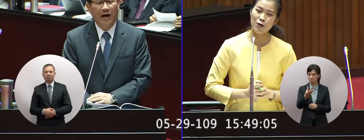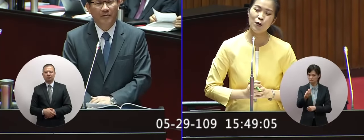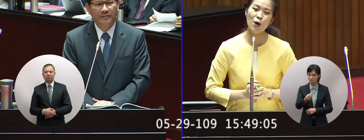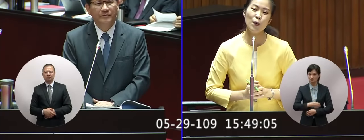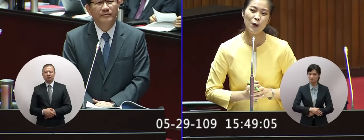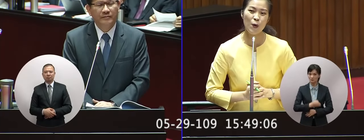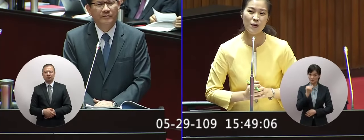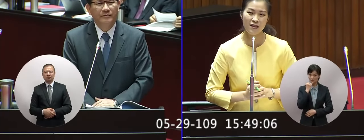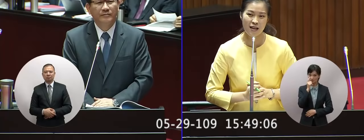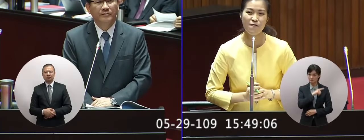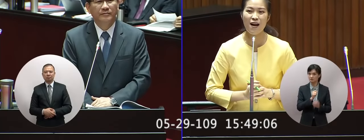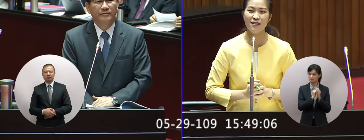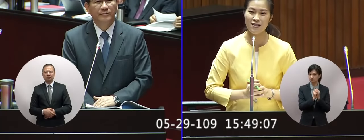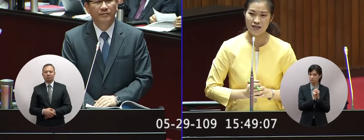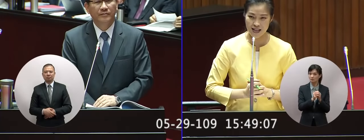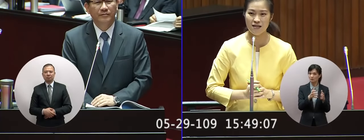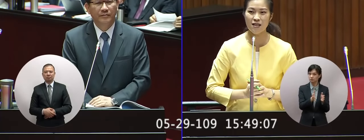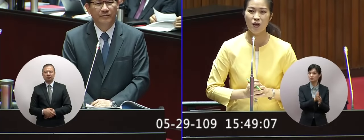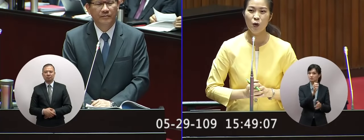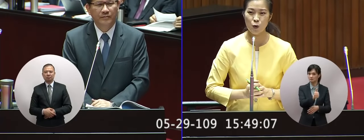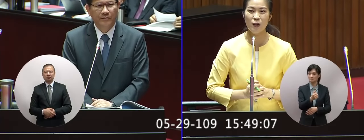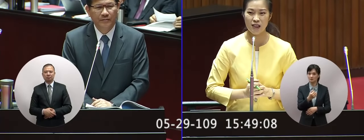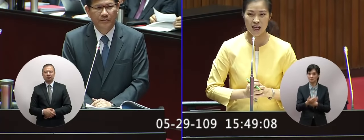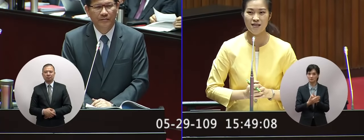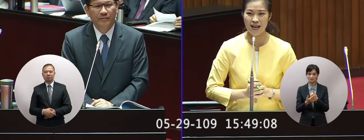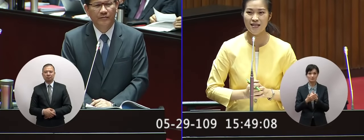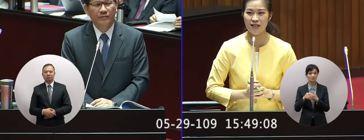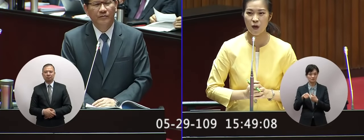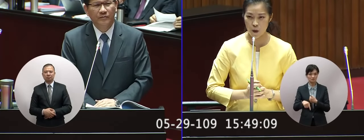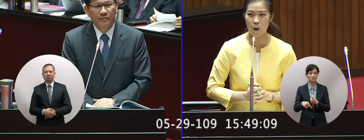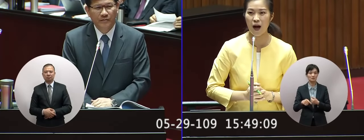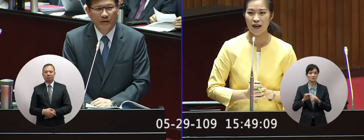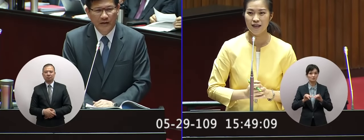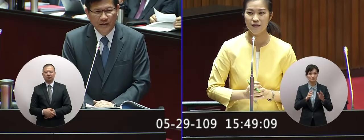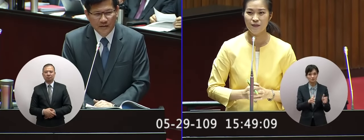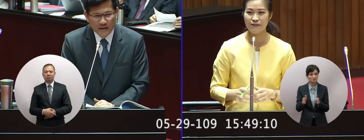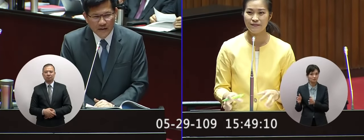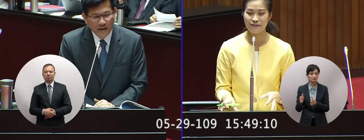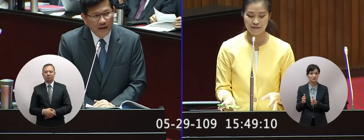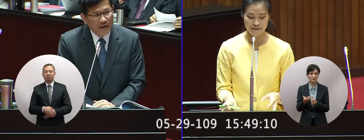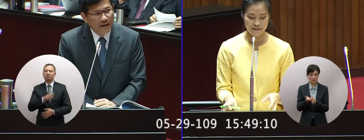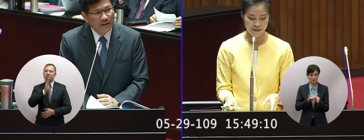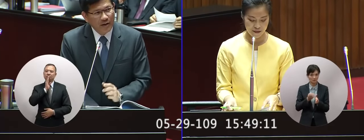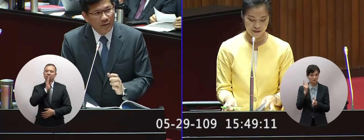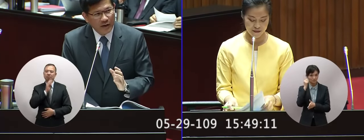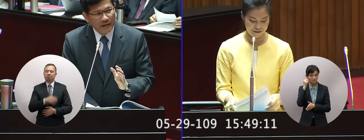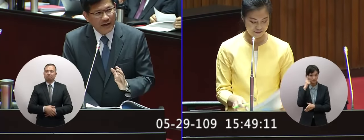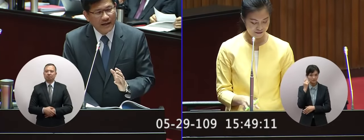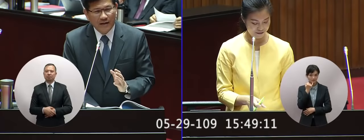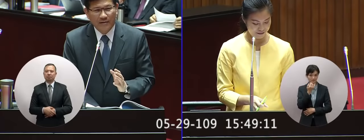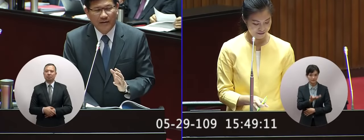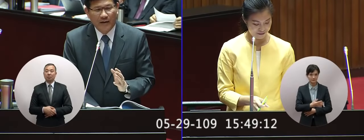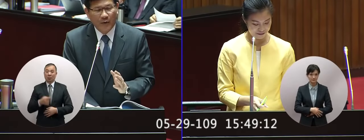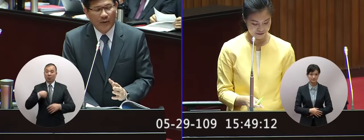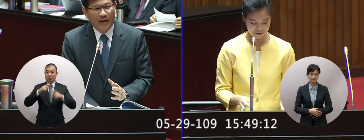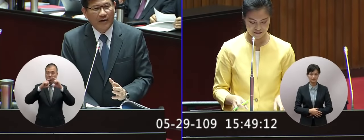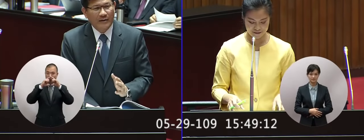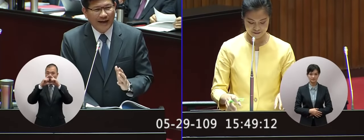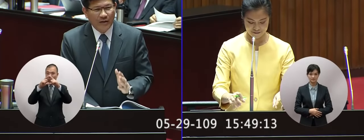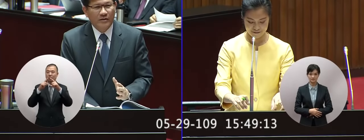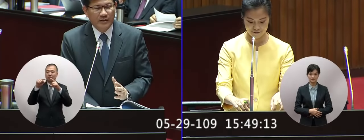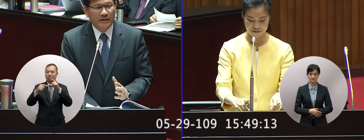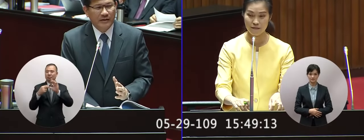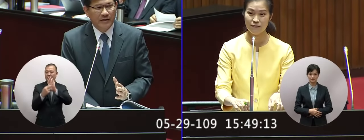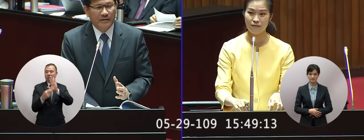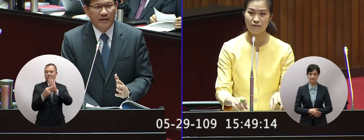长，好能够为我们的地方建设做前瞻性的规划。 是，我也回答一下委员